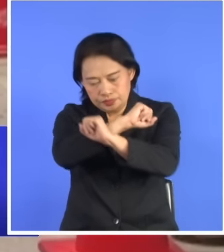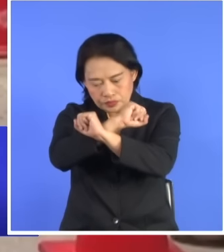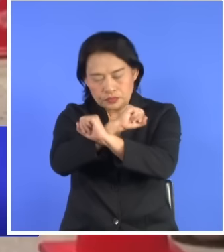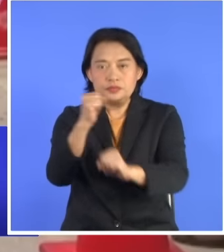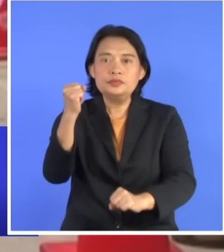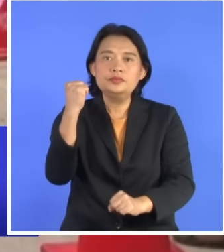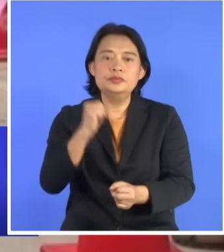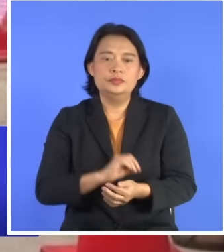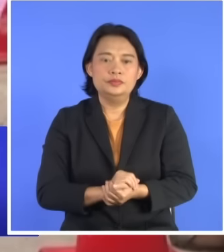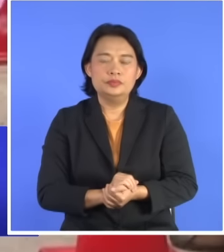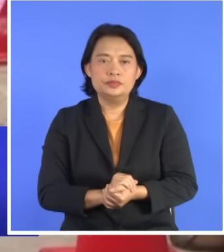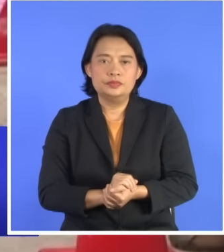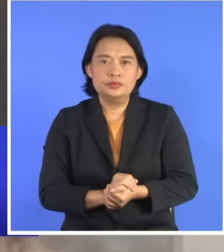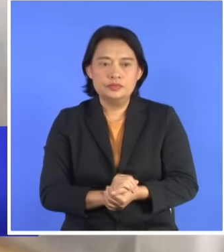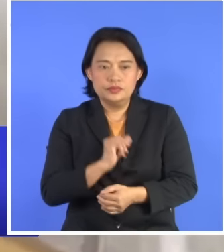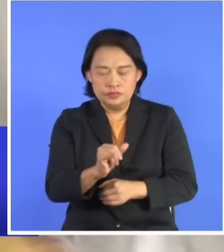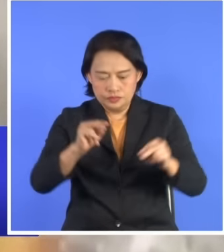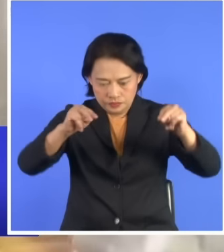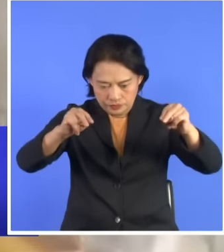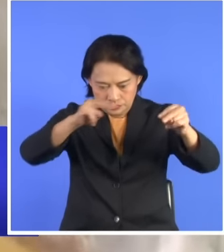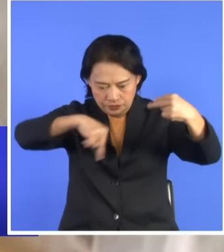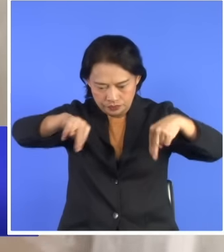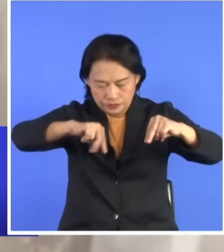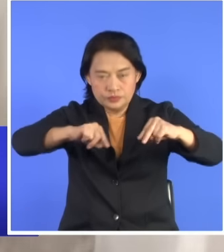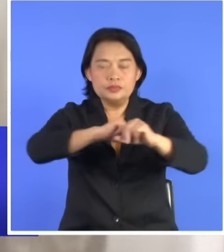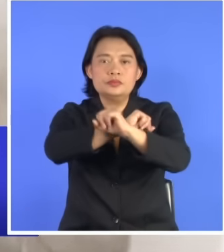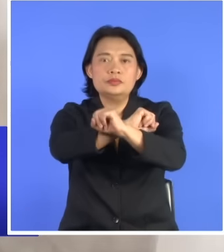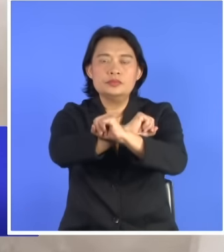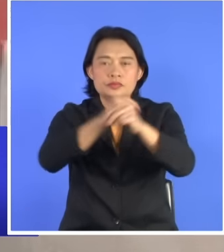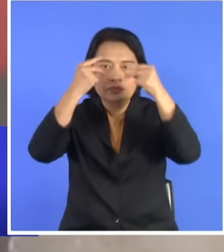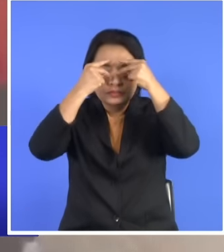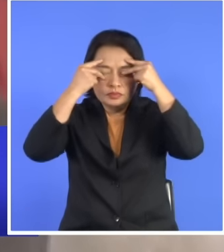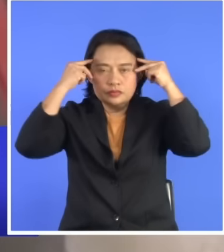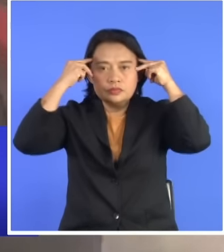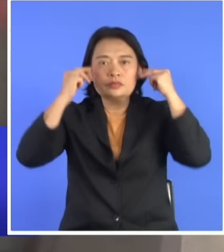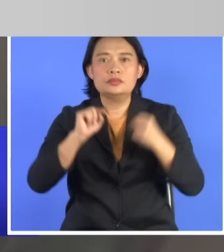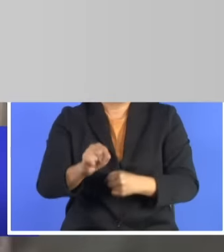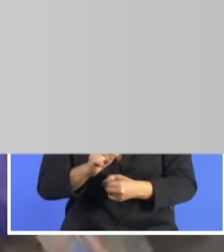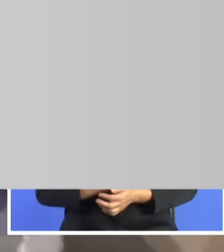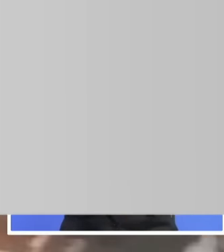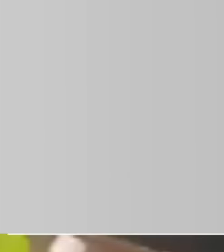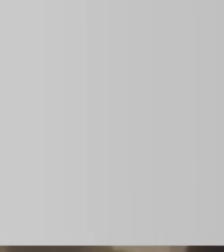เลยโดยเฉพาะในระหว่างการออกลาดทเวนนะครับเพื่อป้องกันคนร้ายมาก่อเหตุซ้ำครับ